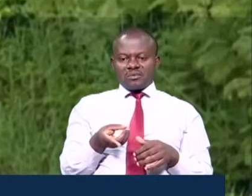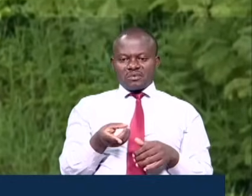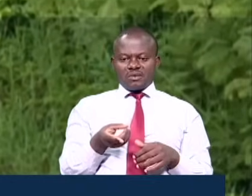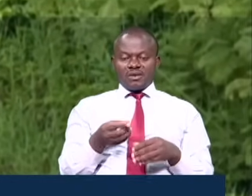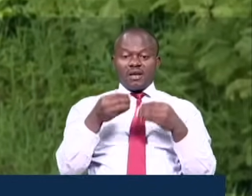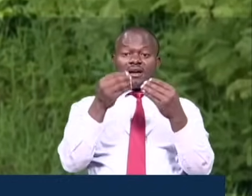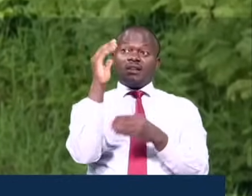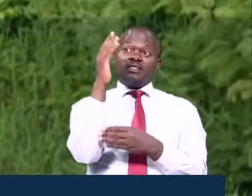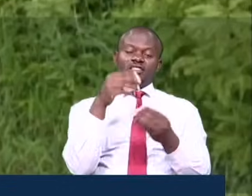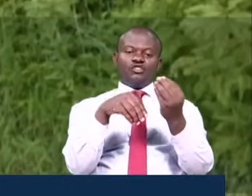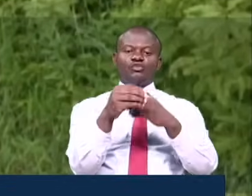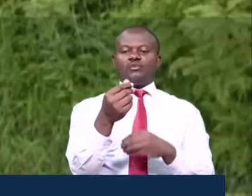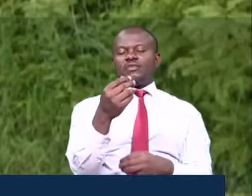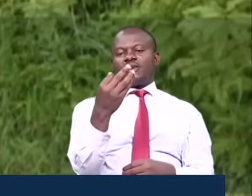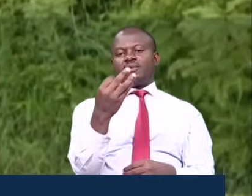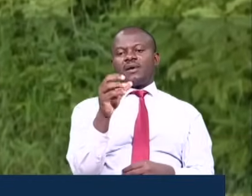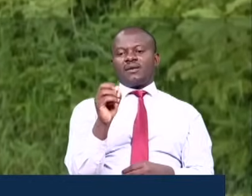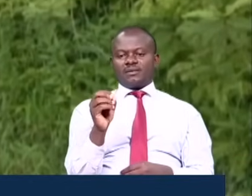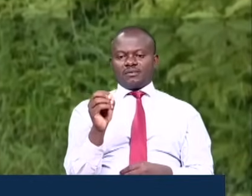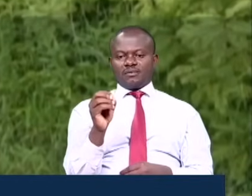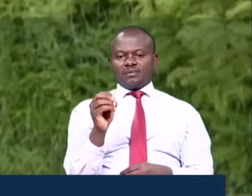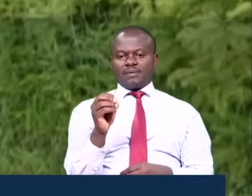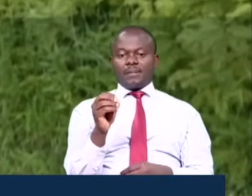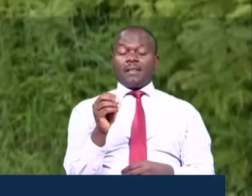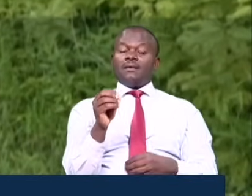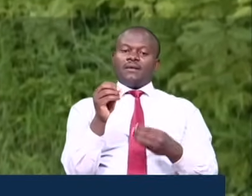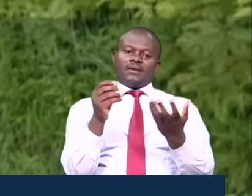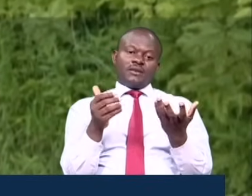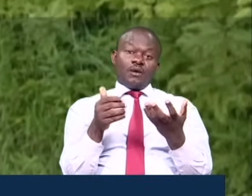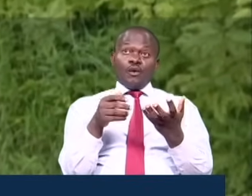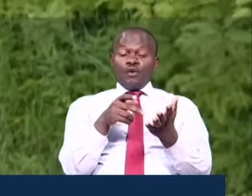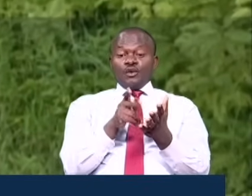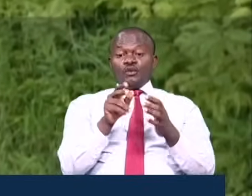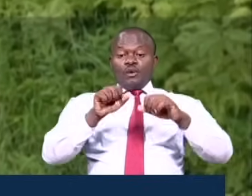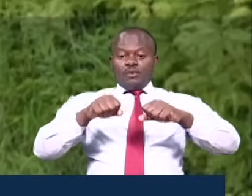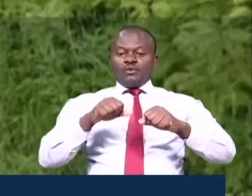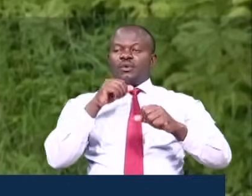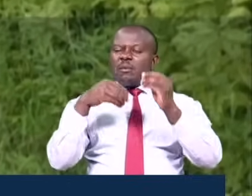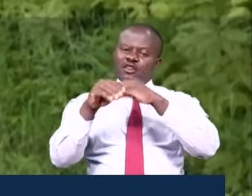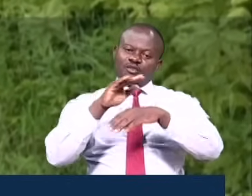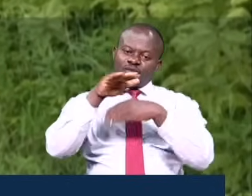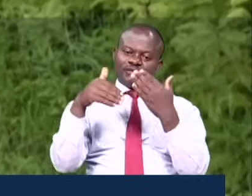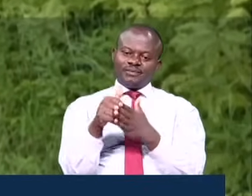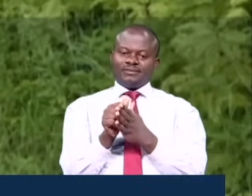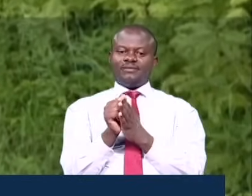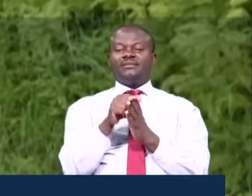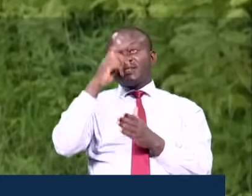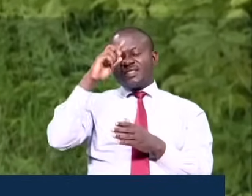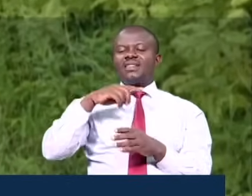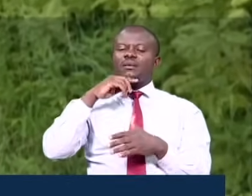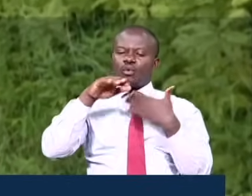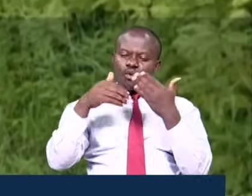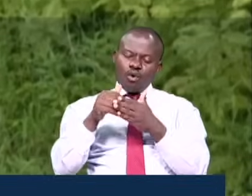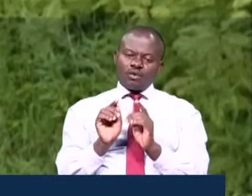nyigurisha amafaranga 30 nkodesha moto tukashyiraho nta soko ntarimo ndi igitarana za nyabugo hose nta